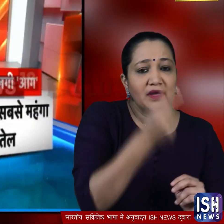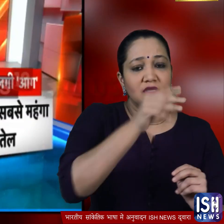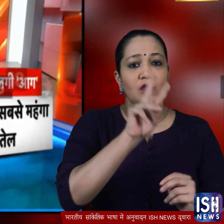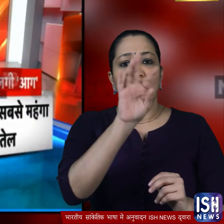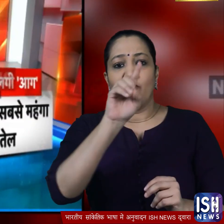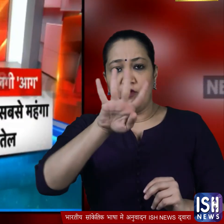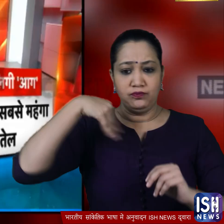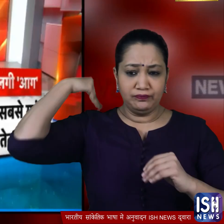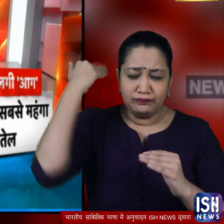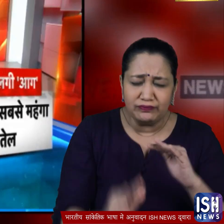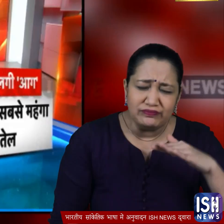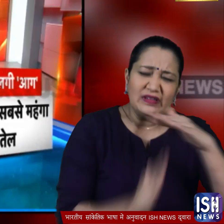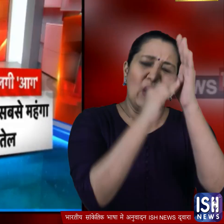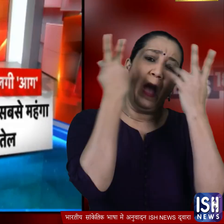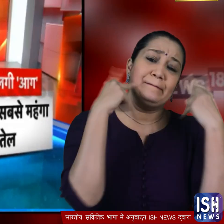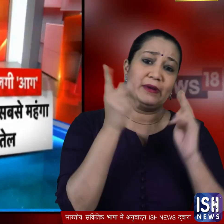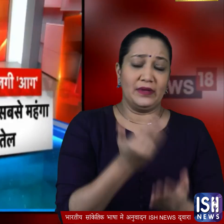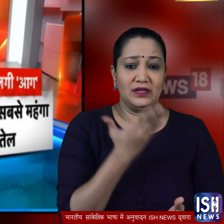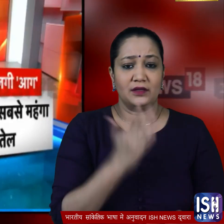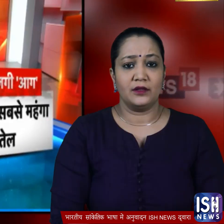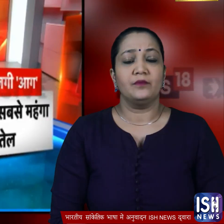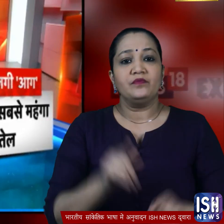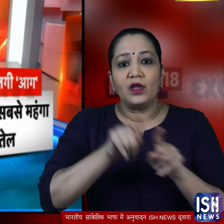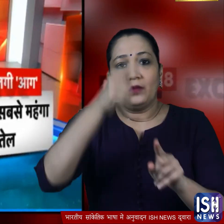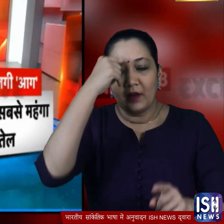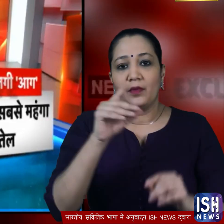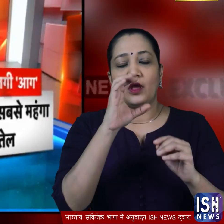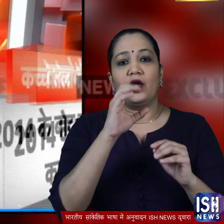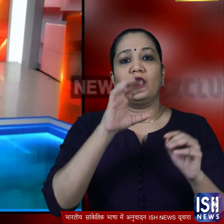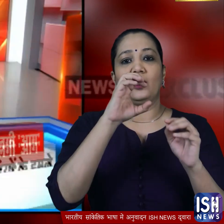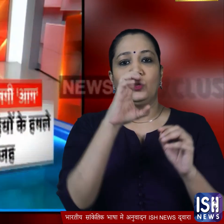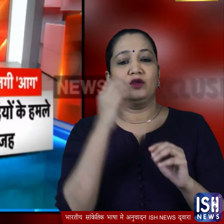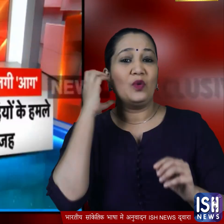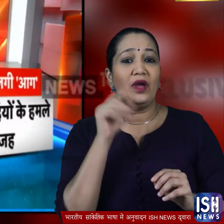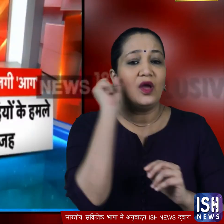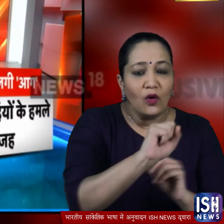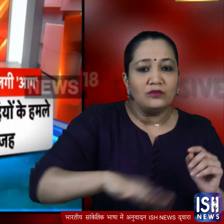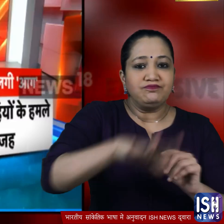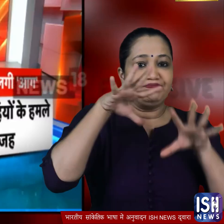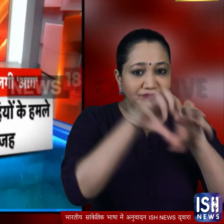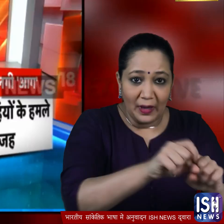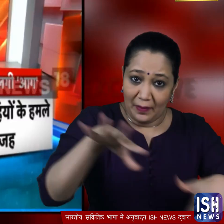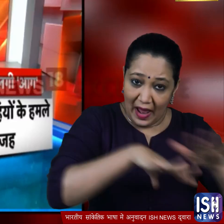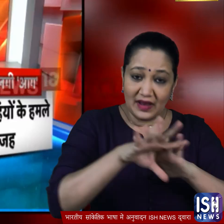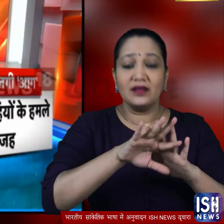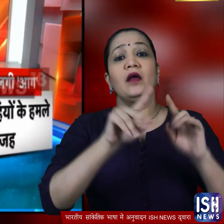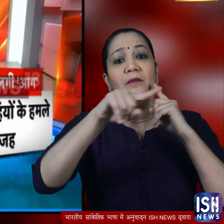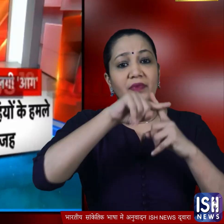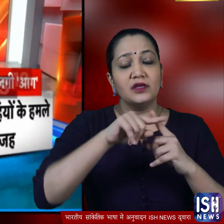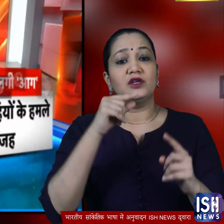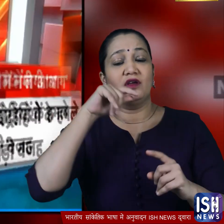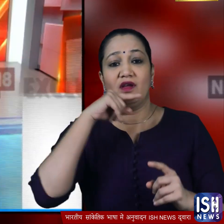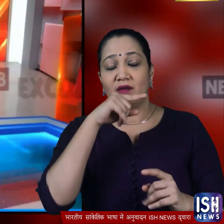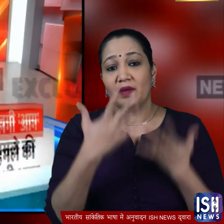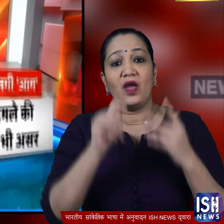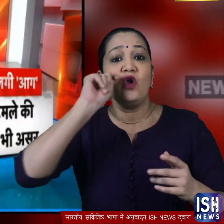की कीमतें 2014 के बाद से सबसे ऊंचे स्तर पर पहुंच चुकी हैं, जिसकी वजह यूएई के तेल के ठिकानों पर विद्रोहियों के हमले तो हैं ही, इसके